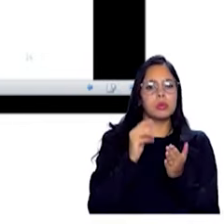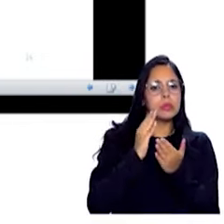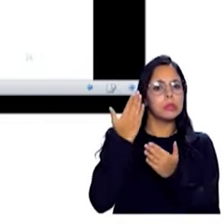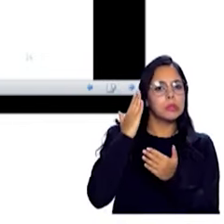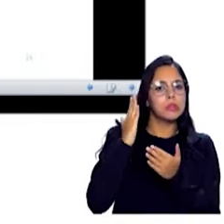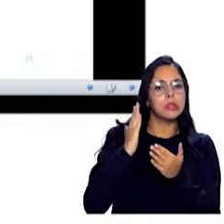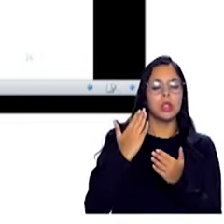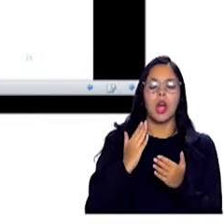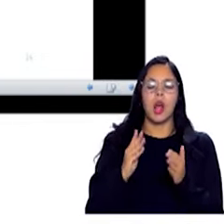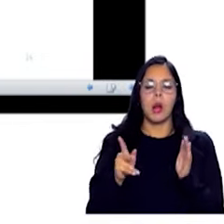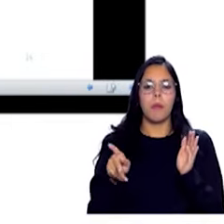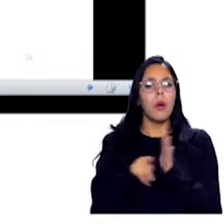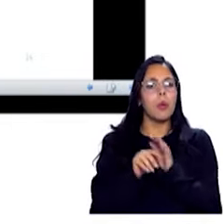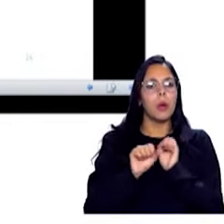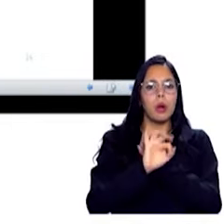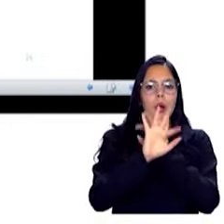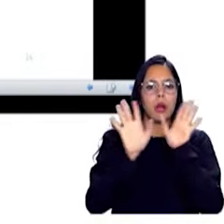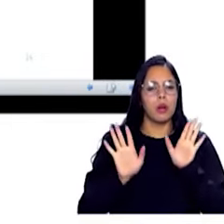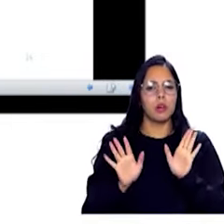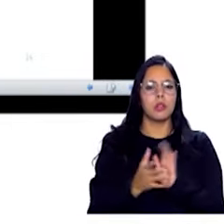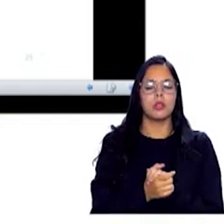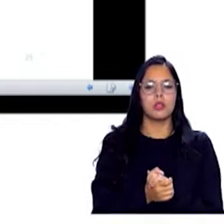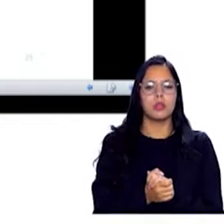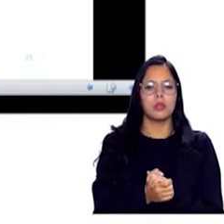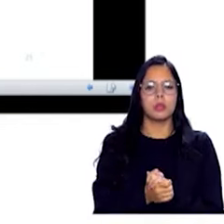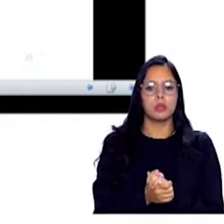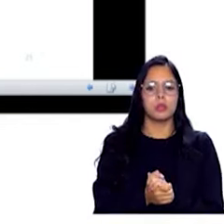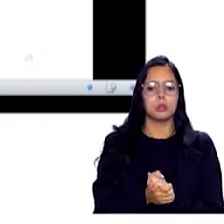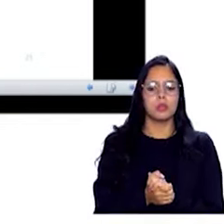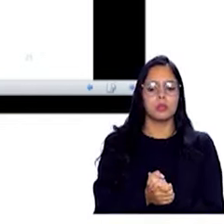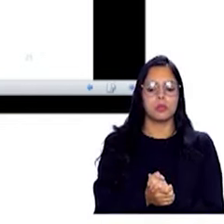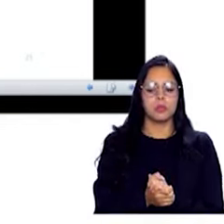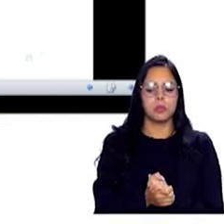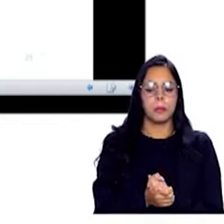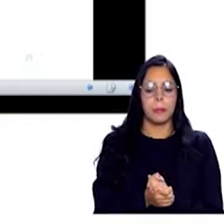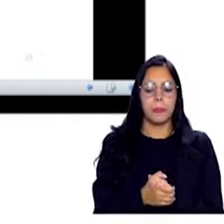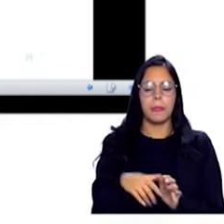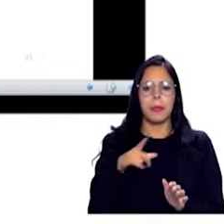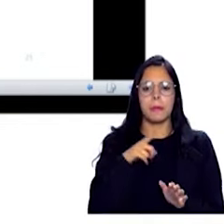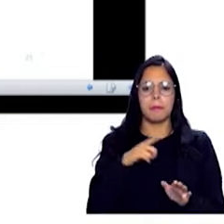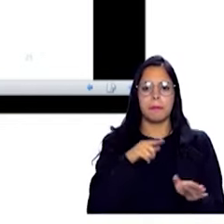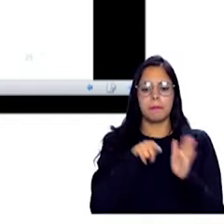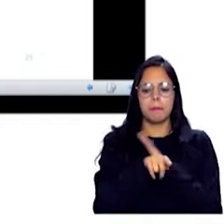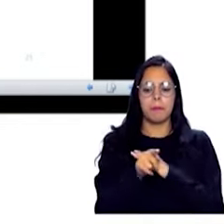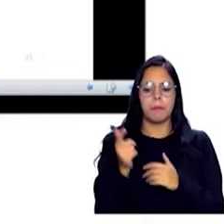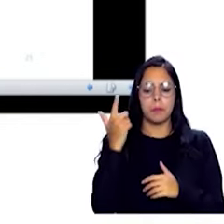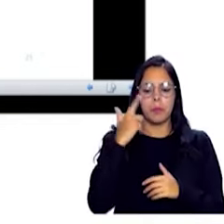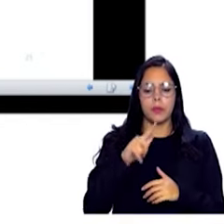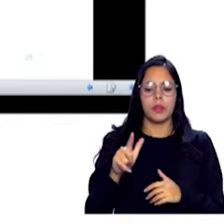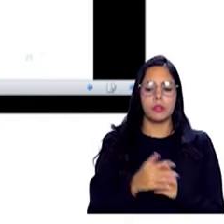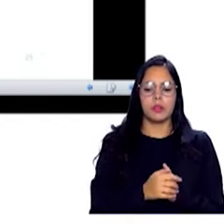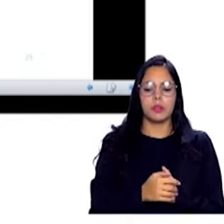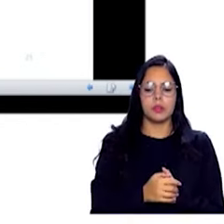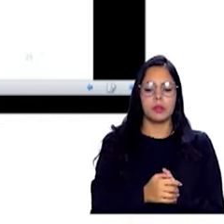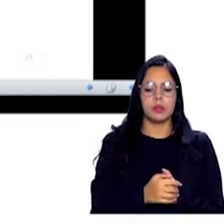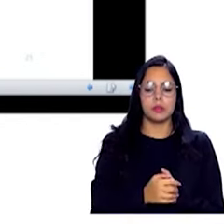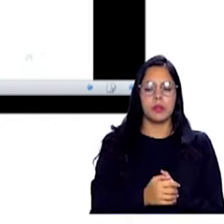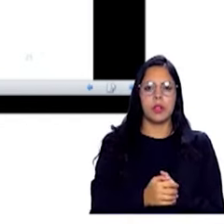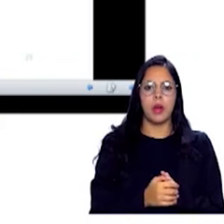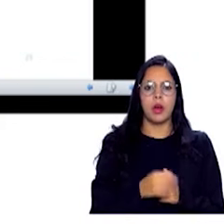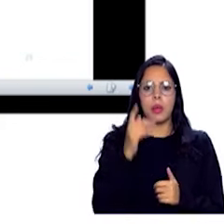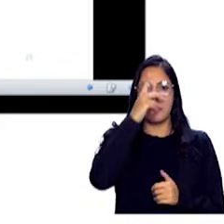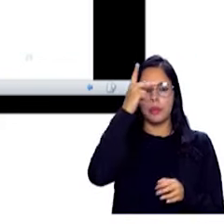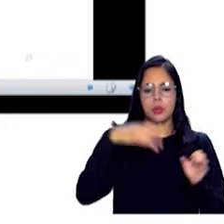preferibilmente un'altra domanda chi decide Il rinvio pregiudiziale l'articolo 363 Bis prevede un doppio passaggio